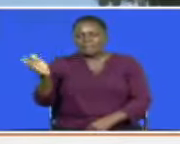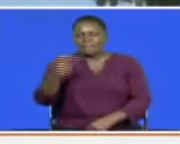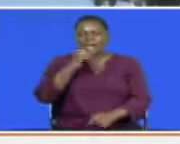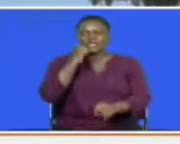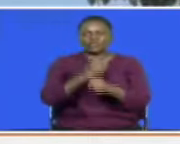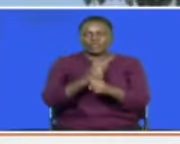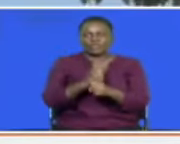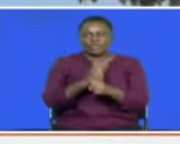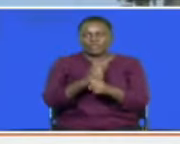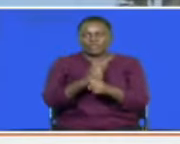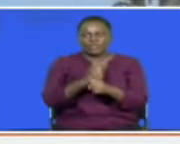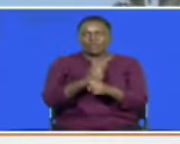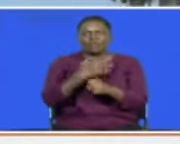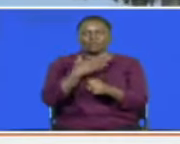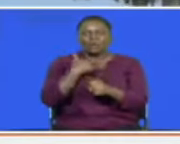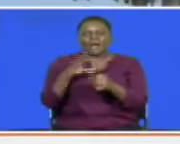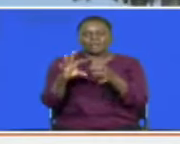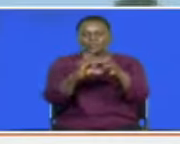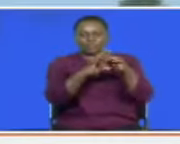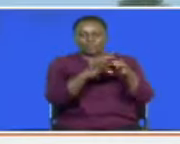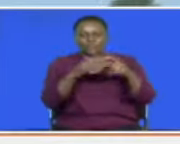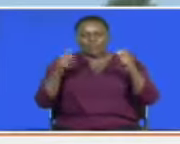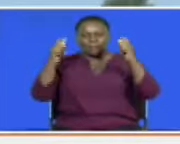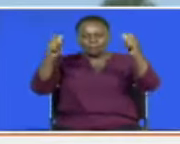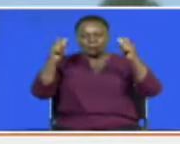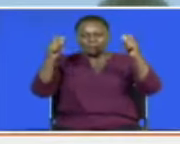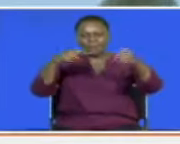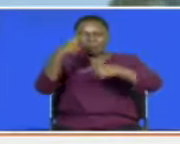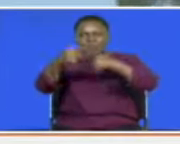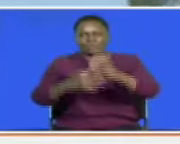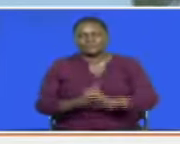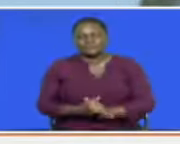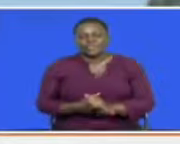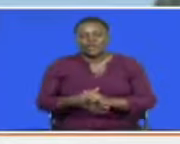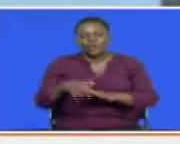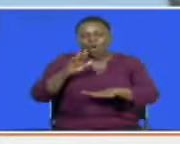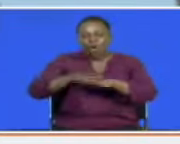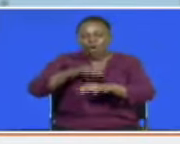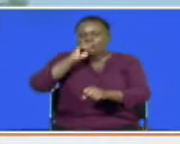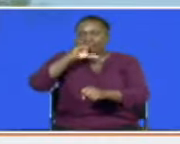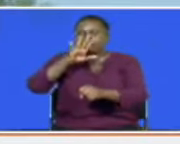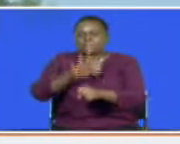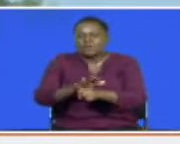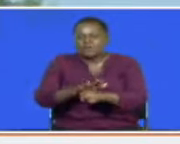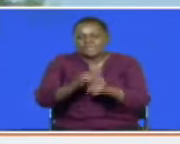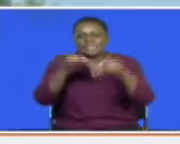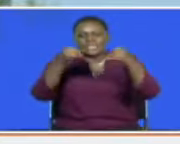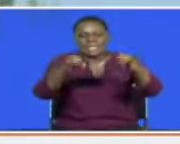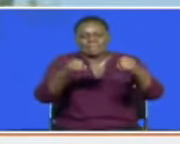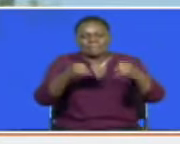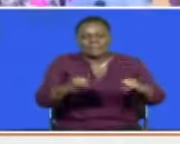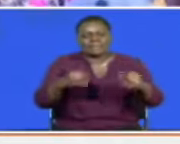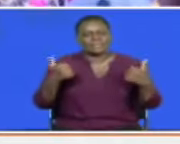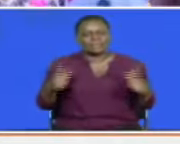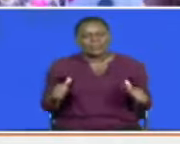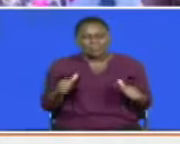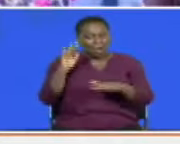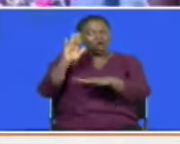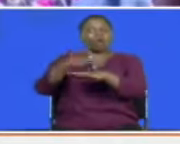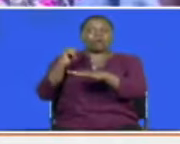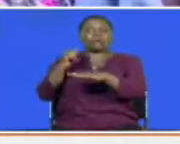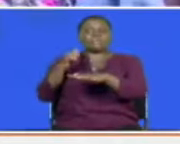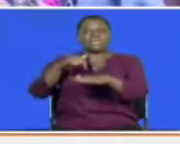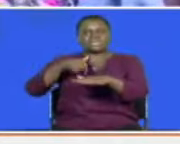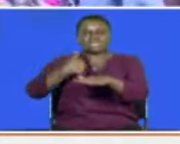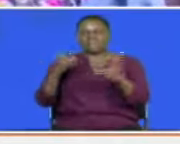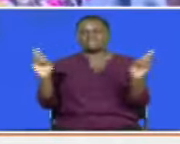kazini, ukitafuta ushirikiano licha ya maandamano yanayoendelea kuhusu ahadi ambazo bado hazijatimizwa. The callers will